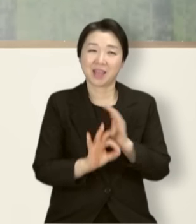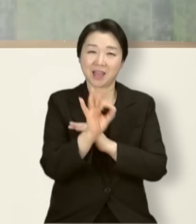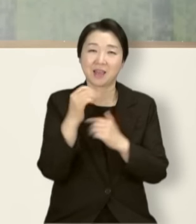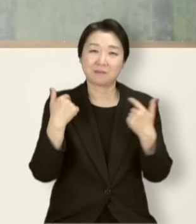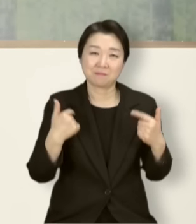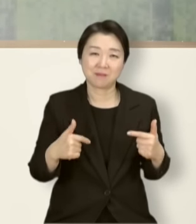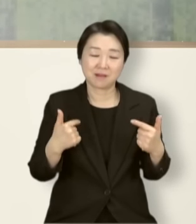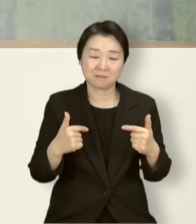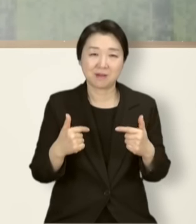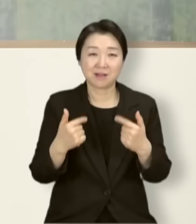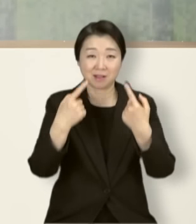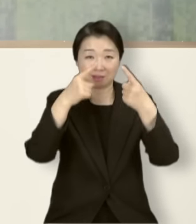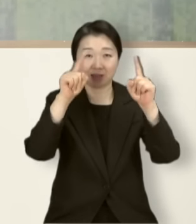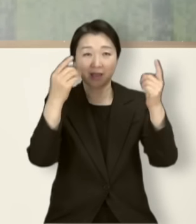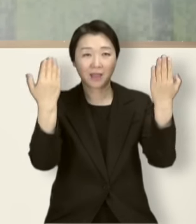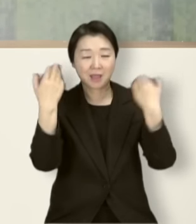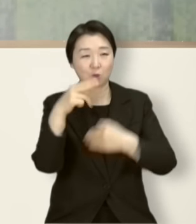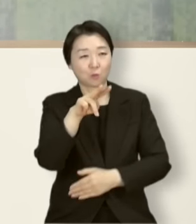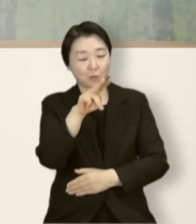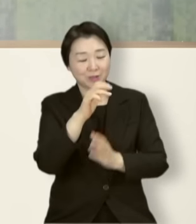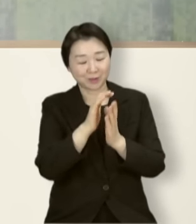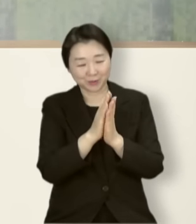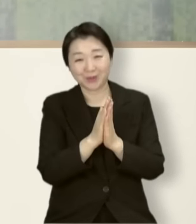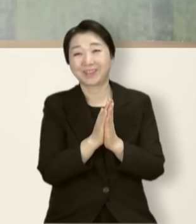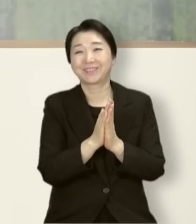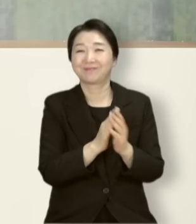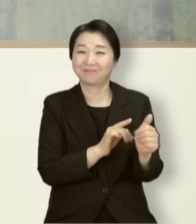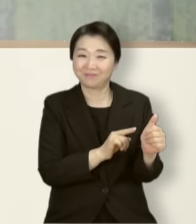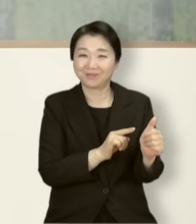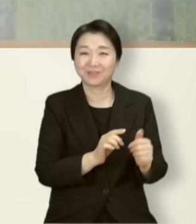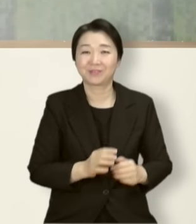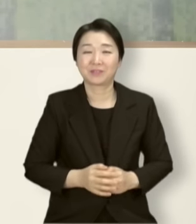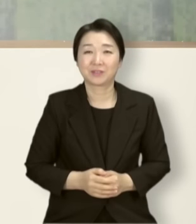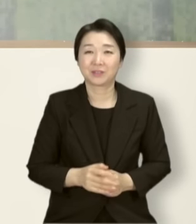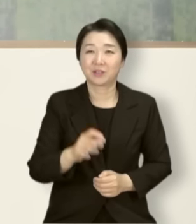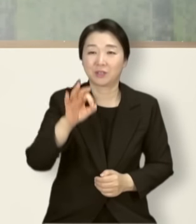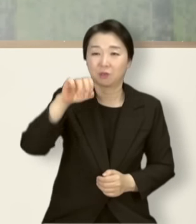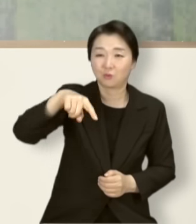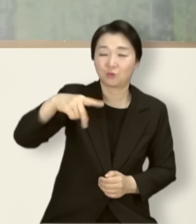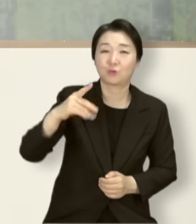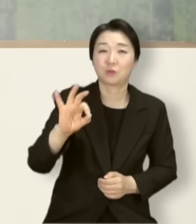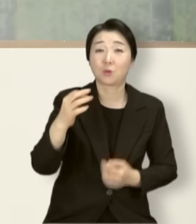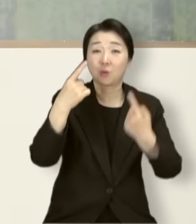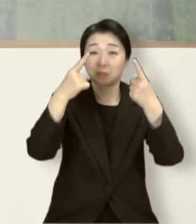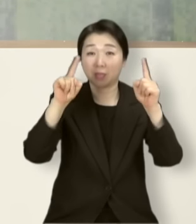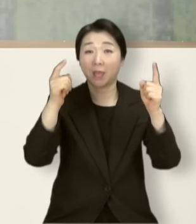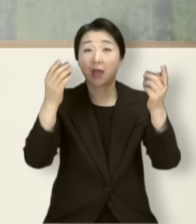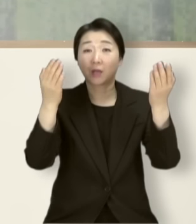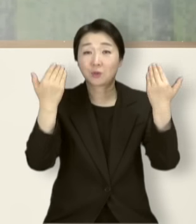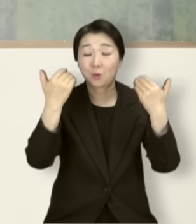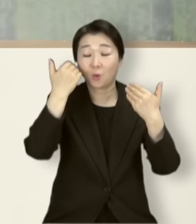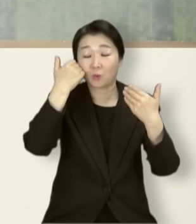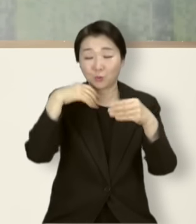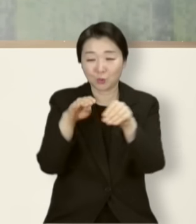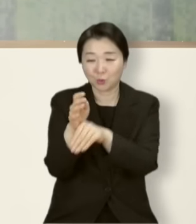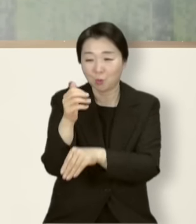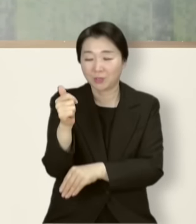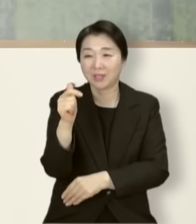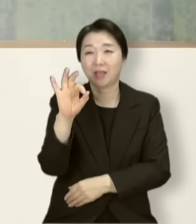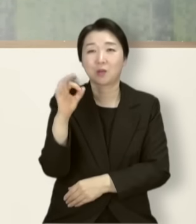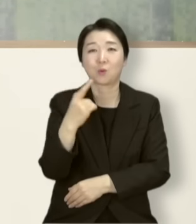아침마다 캠퍼스를 보며 기도하시는 분입니다. 우송대학교 오덕성 총장님